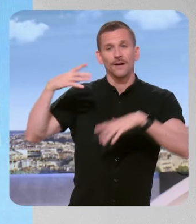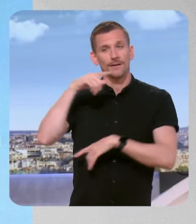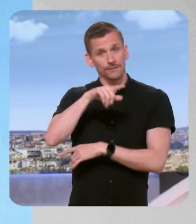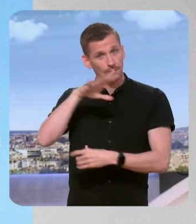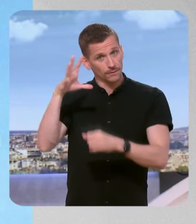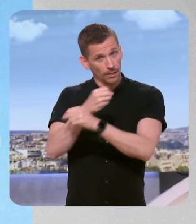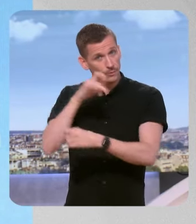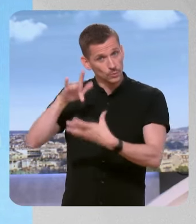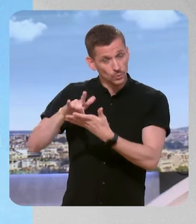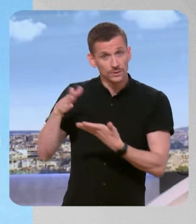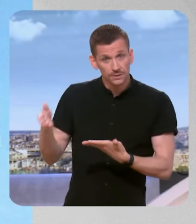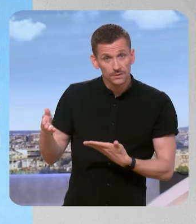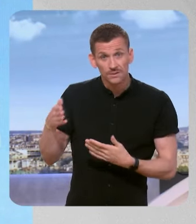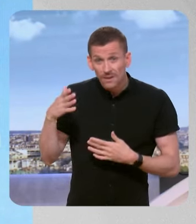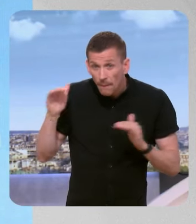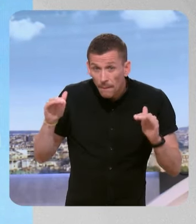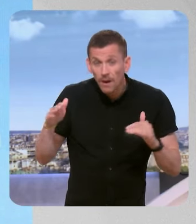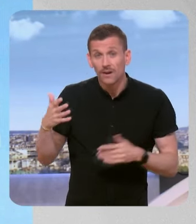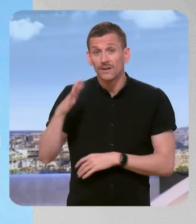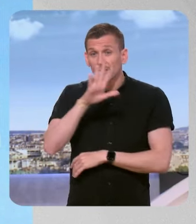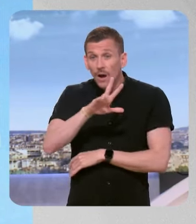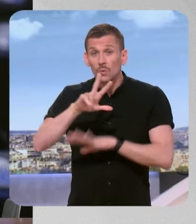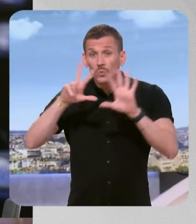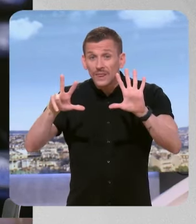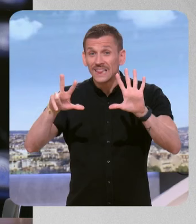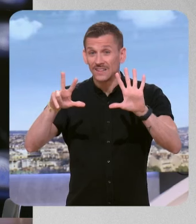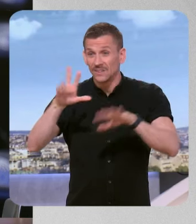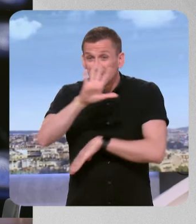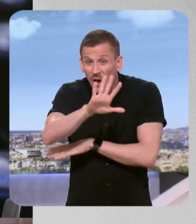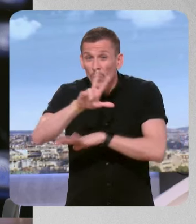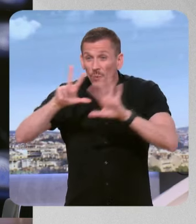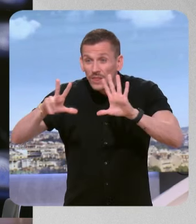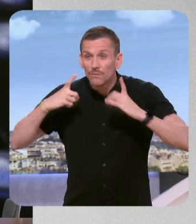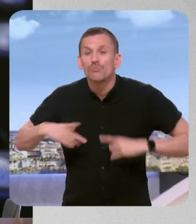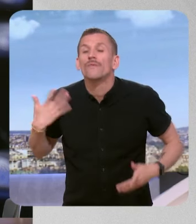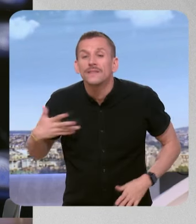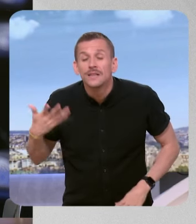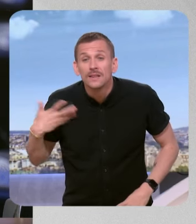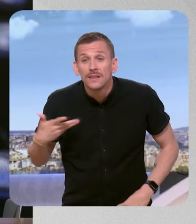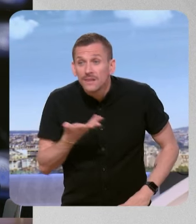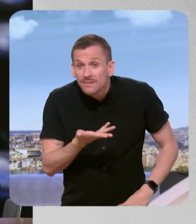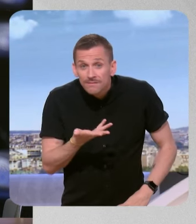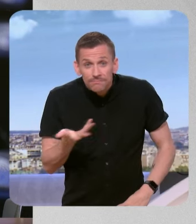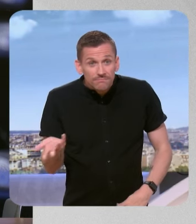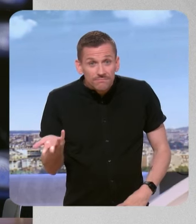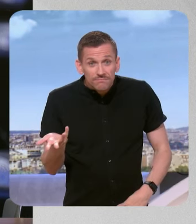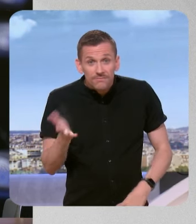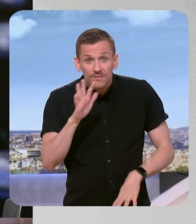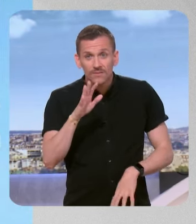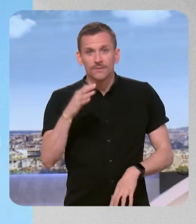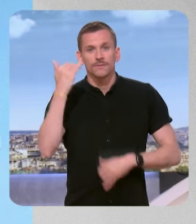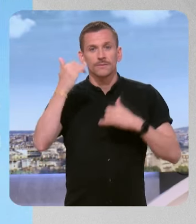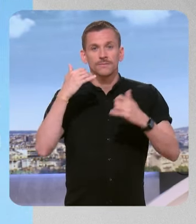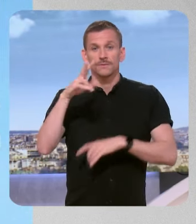ils étaient 58 à quoi servent-ils à rien admettons que que les Français choisissent d' d'en amener 30 au Parlement